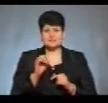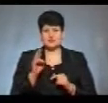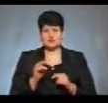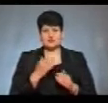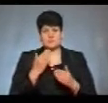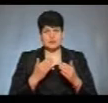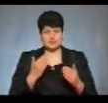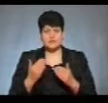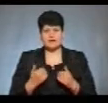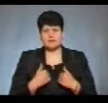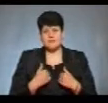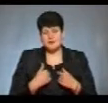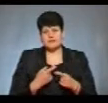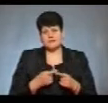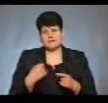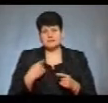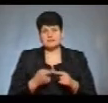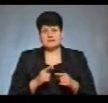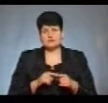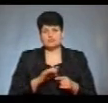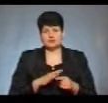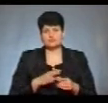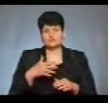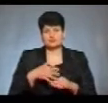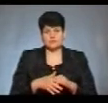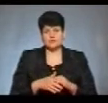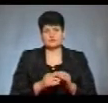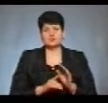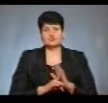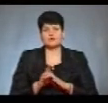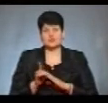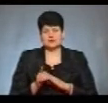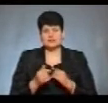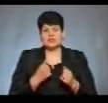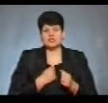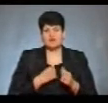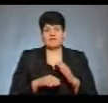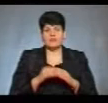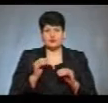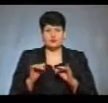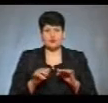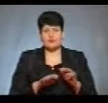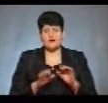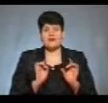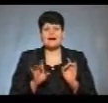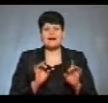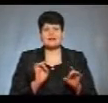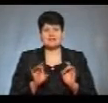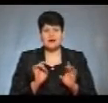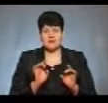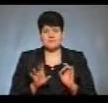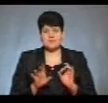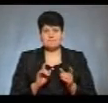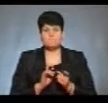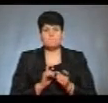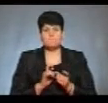Але, як на мене, це визначально було ще з самого початку. На жаль, виборча кампанія, ну, як рекламна, скажімо, боротьба